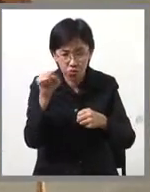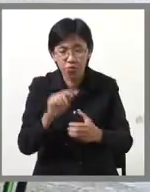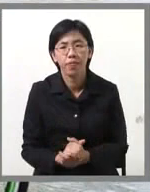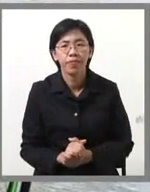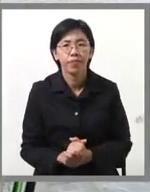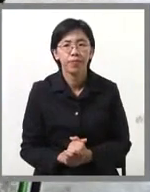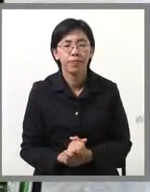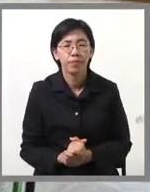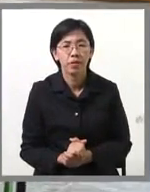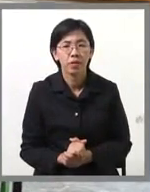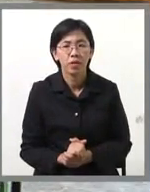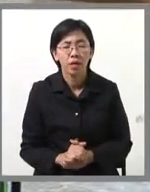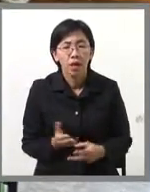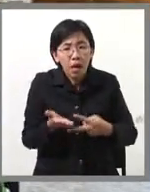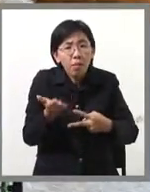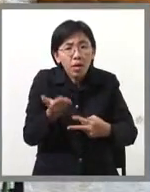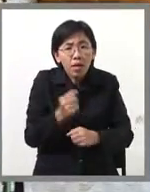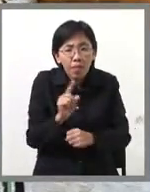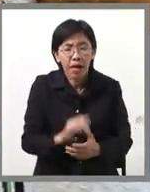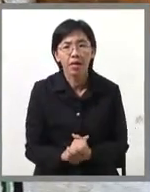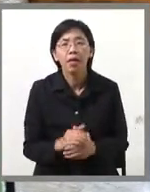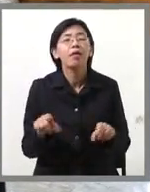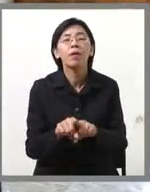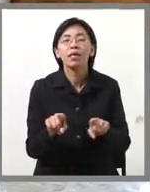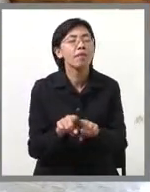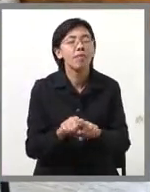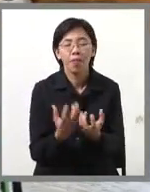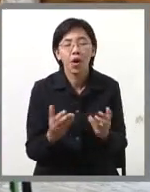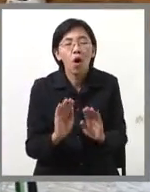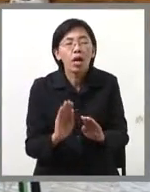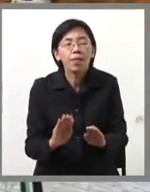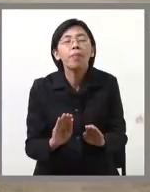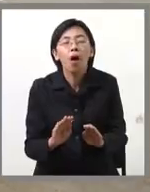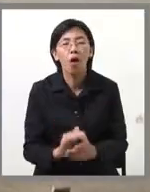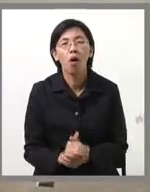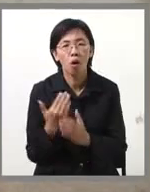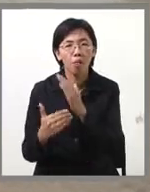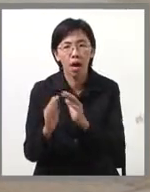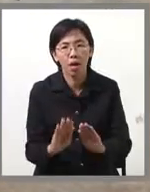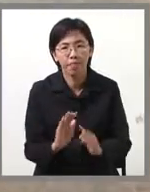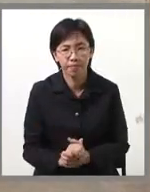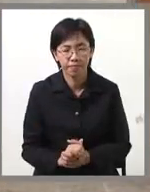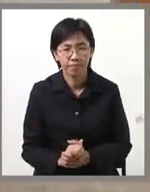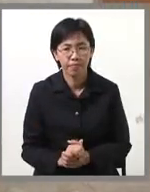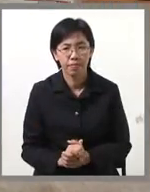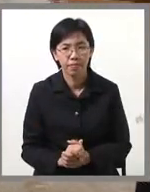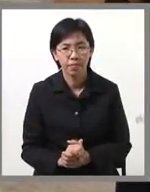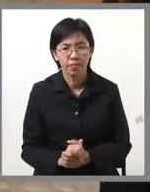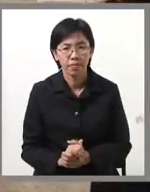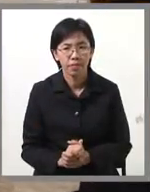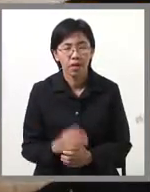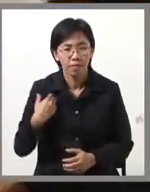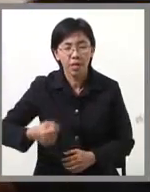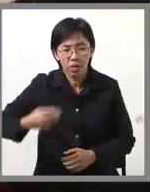นะ อีกชั้นหนึ่งเป็นอะไรคะ ก็เป็นแบบเนี้ยแต่ก่อน ก็จะทำเป็นพิพิธภัณฑ์ พิพิธภัณฑ์เหมือนกันว่าไงนะคือของเนี่ยมีเต็มสองชั้นแล้ว